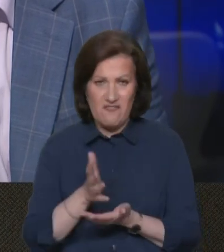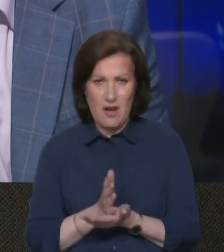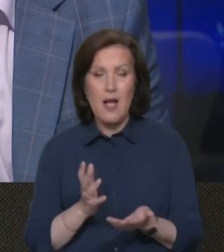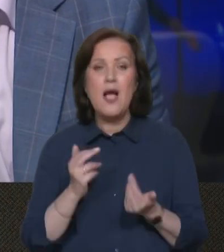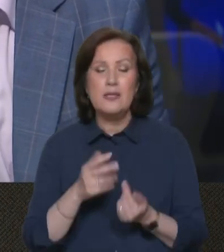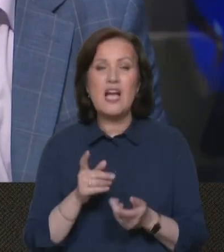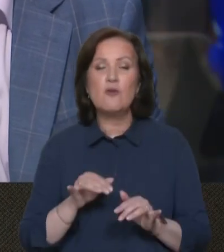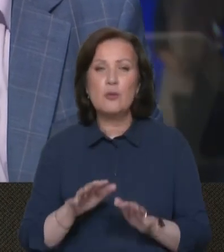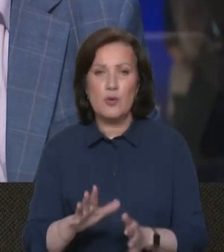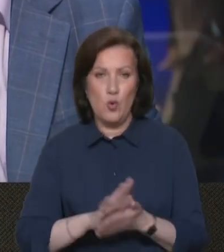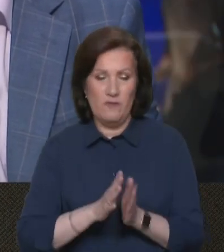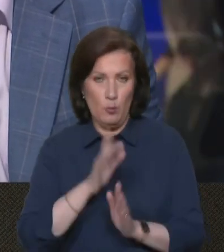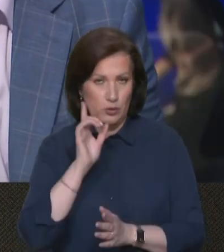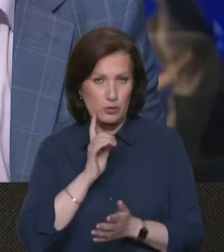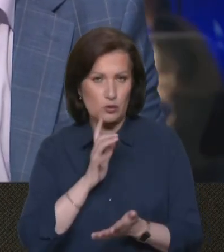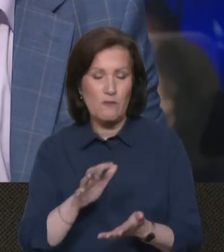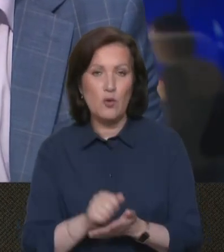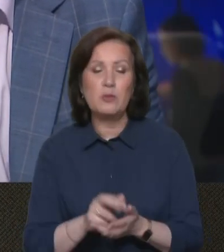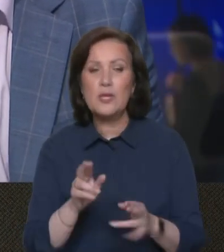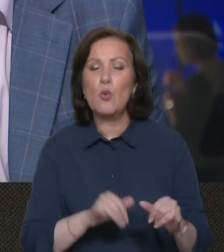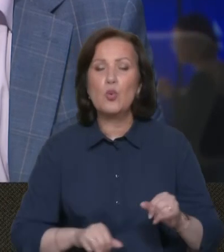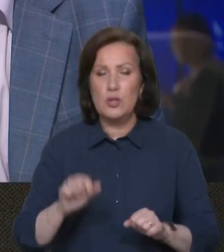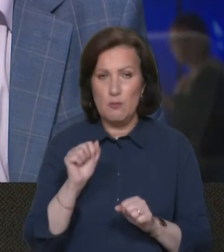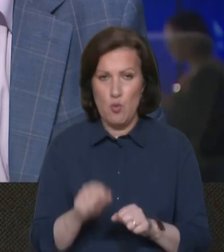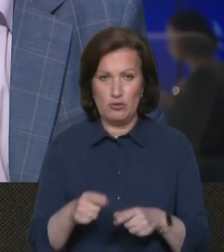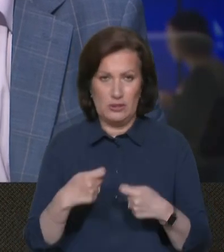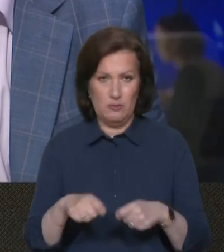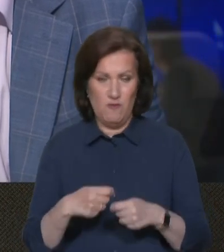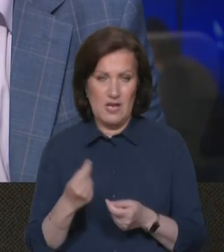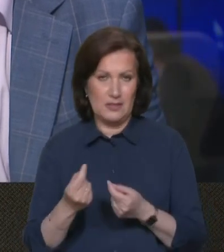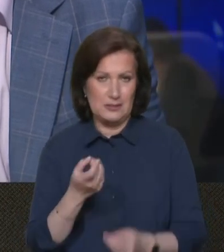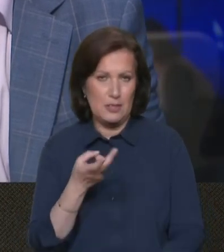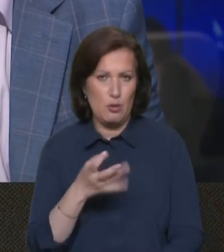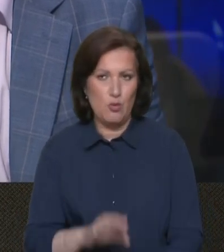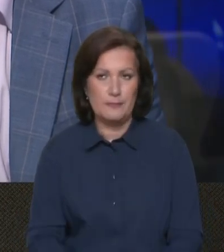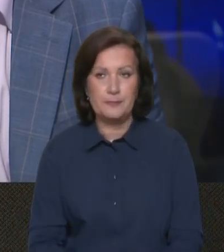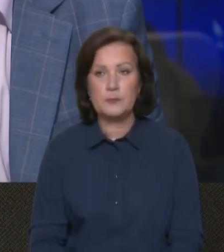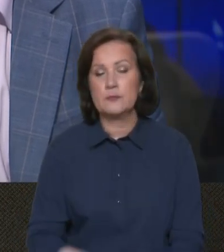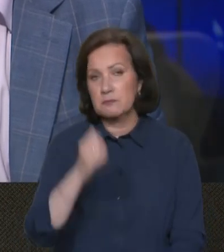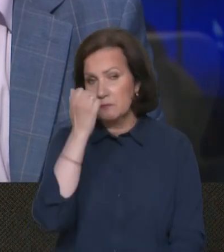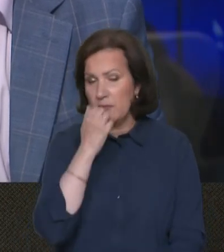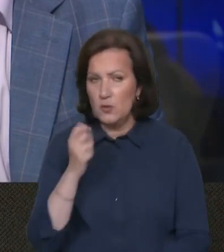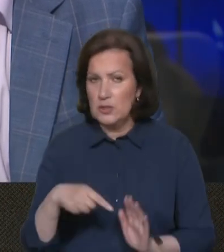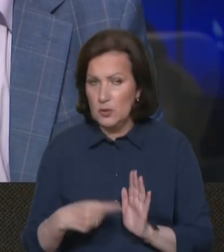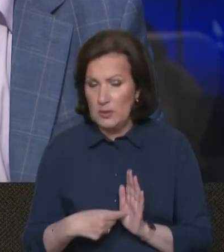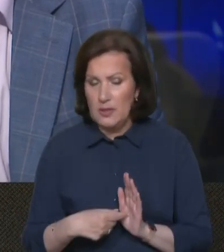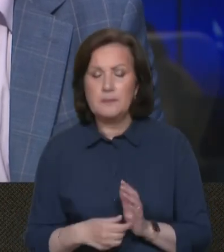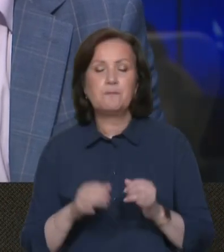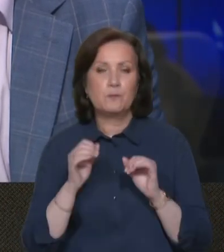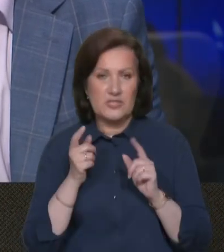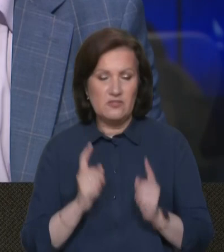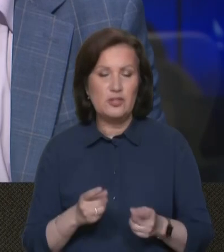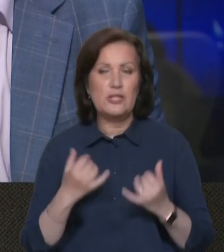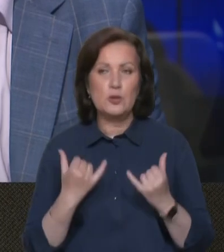умовах тимчасової окупації? Куди можна збувати зерно? Дякую вам за запитання. Звичайно,